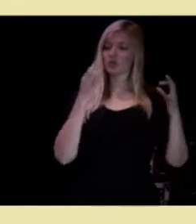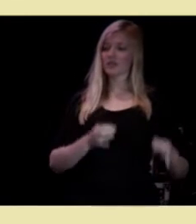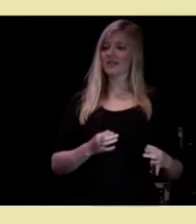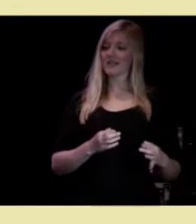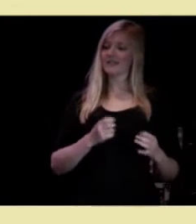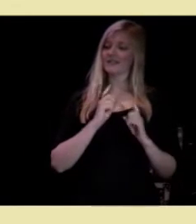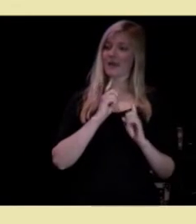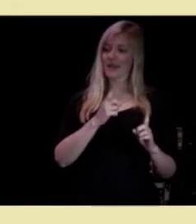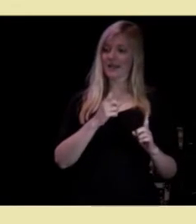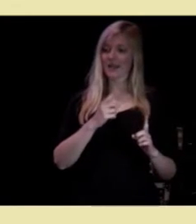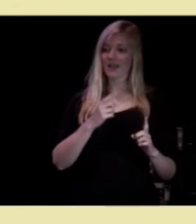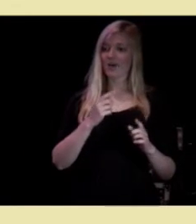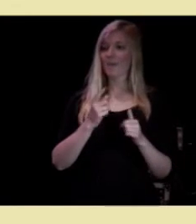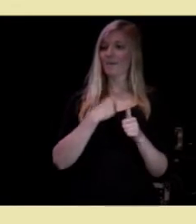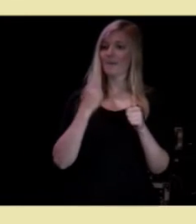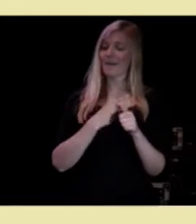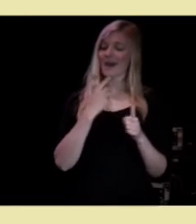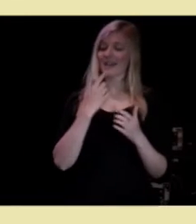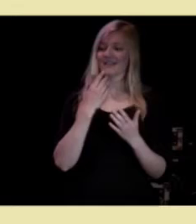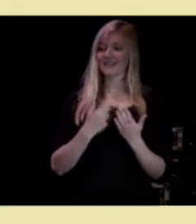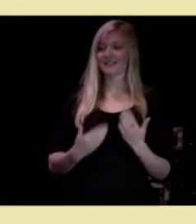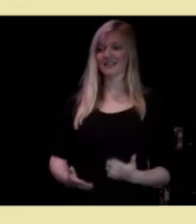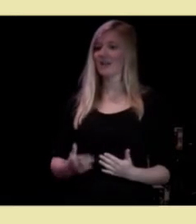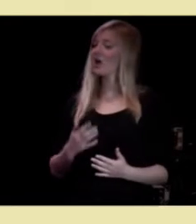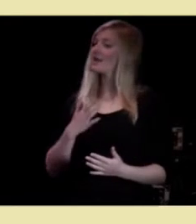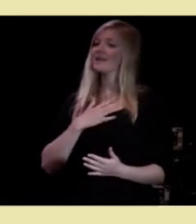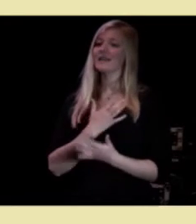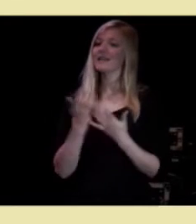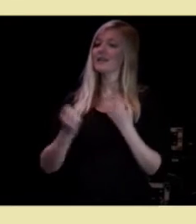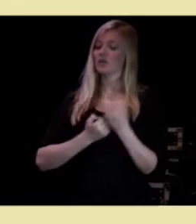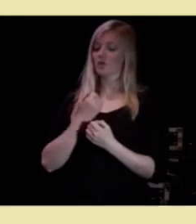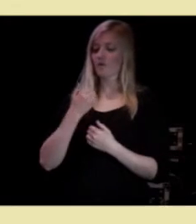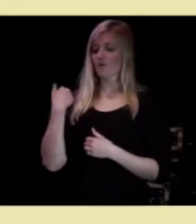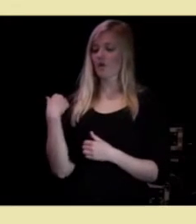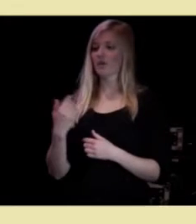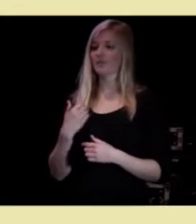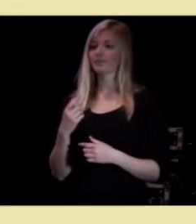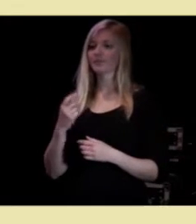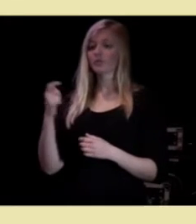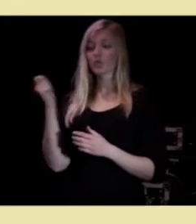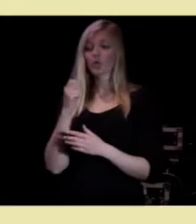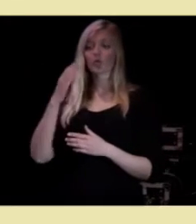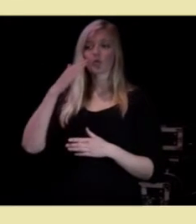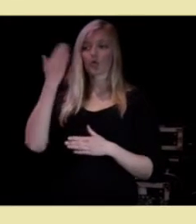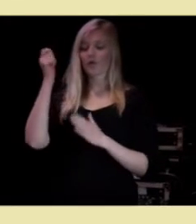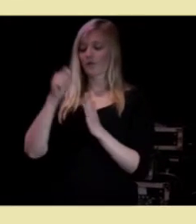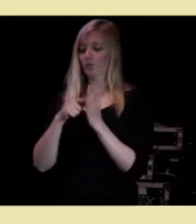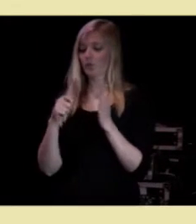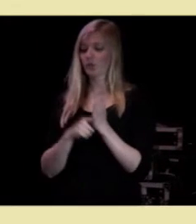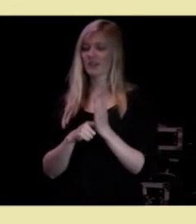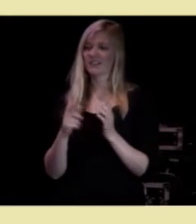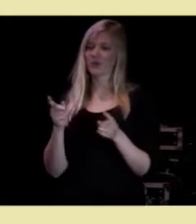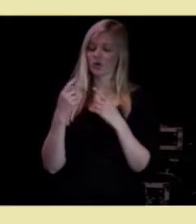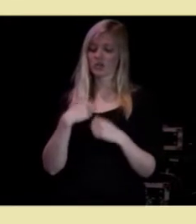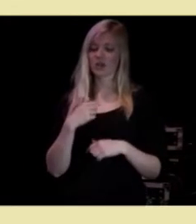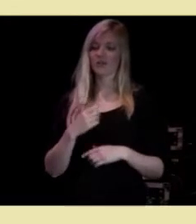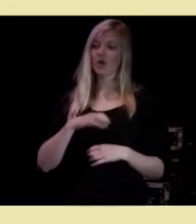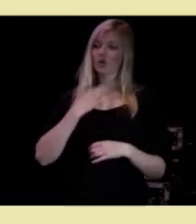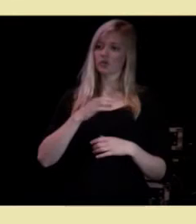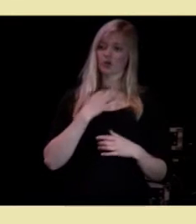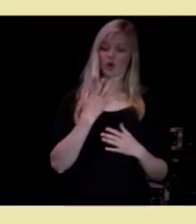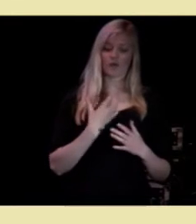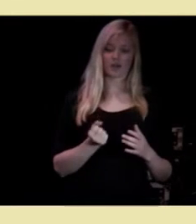har ikke vært gjort før. Det sa nok statsråden, men jeg gjentar det. Men noen hovedpunkter, og jeg skal være veldig kort på dem. Vi ønsker å gå